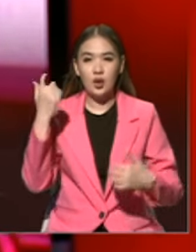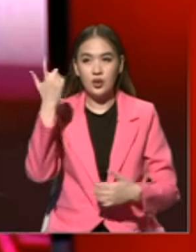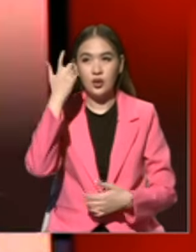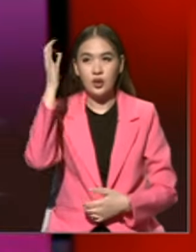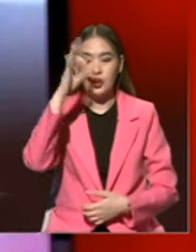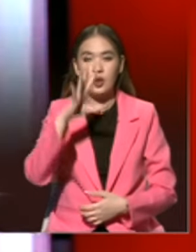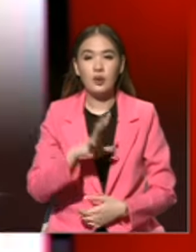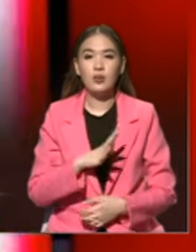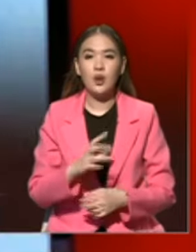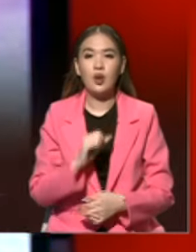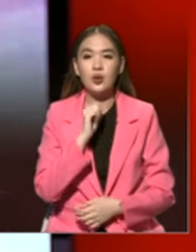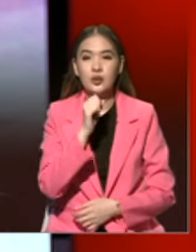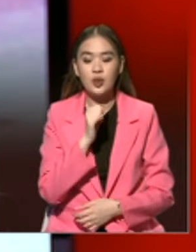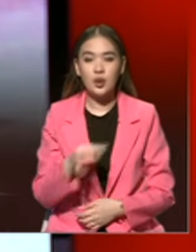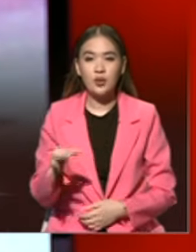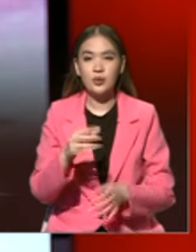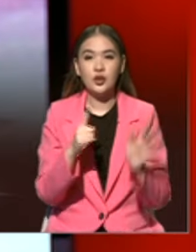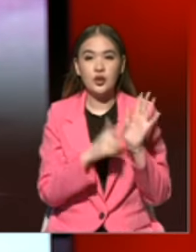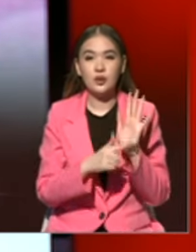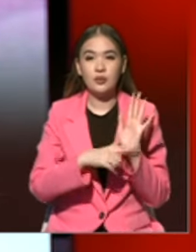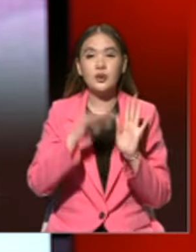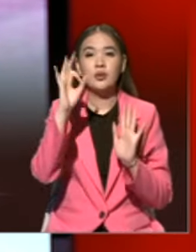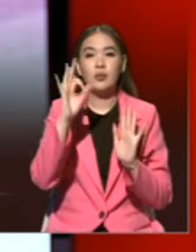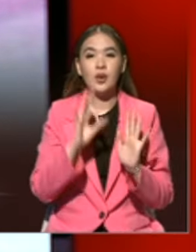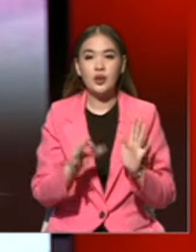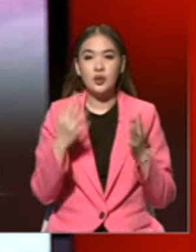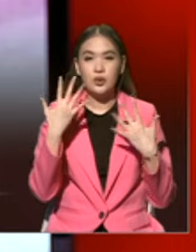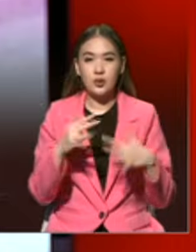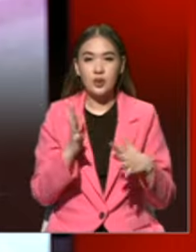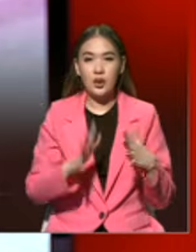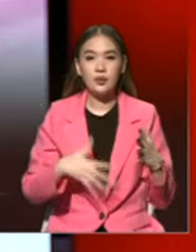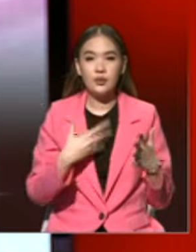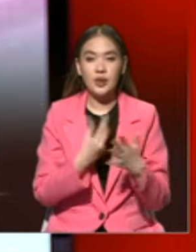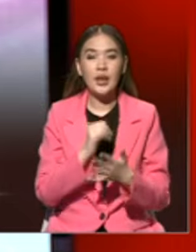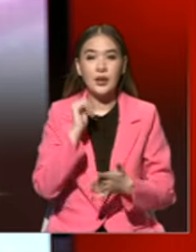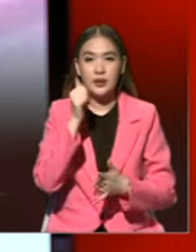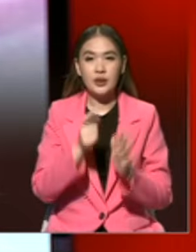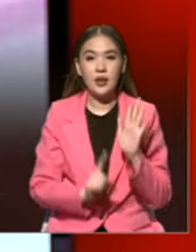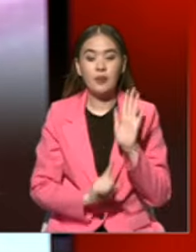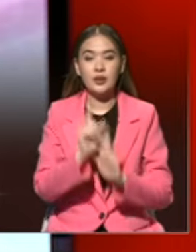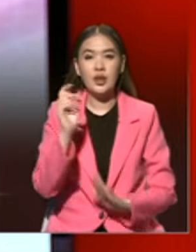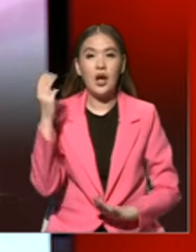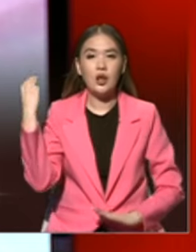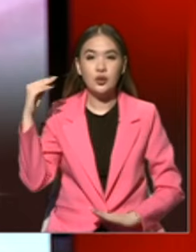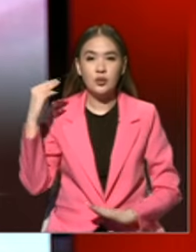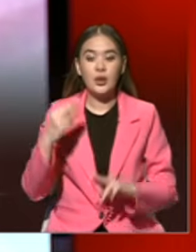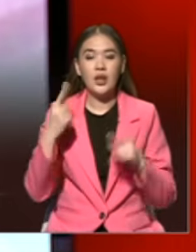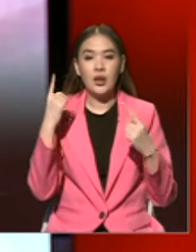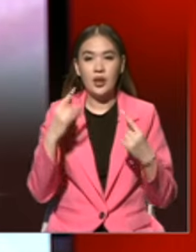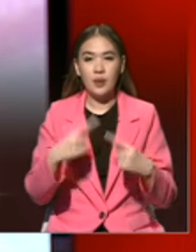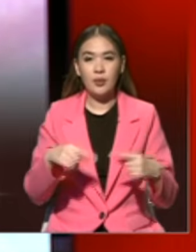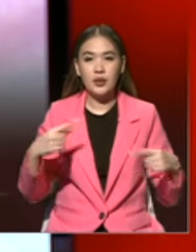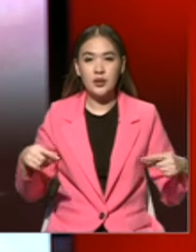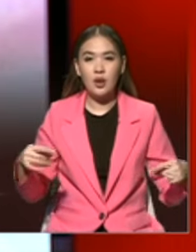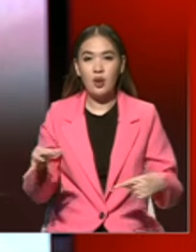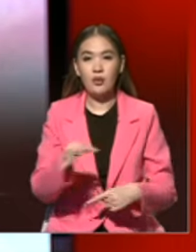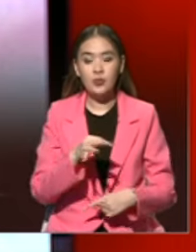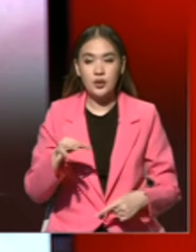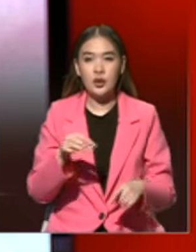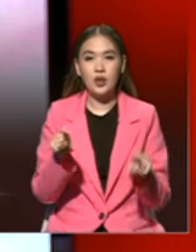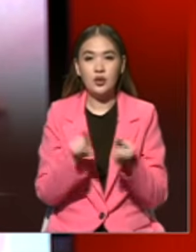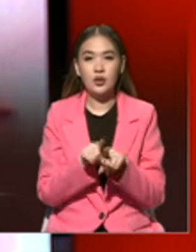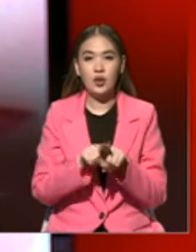Қостанай облысында 70% өтелді. Қазіргі таңда ертеңнен бастап Ақтөбе және Батыс Қазақстан облыстарында